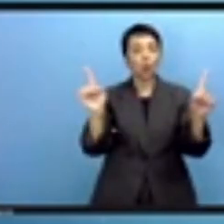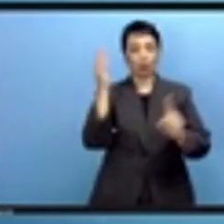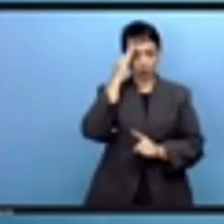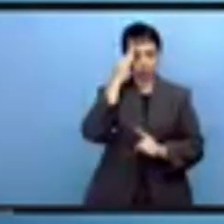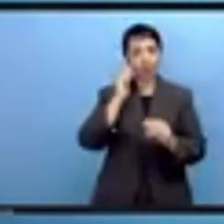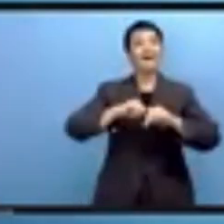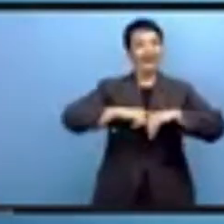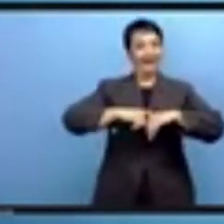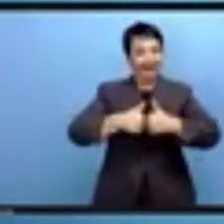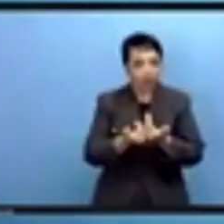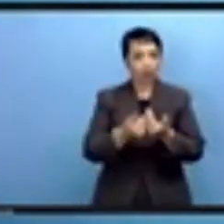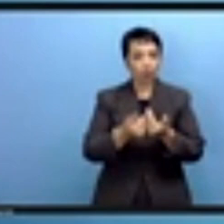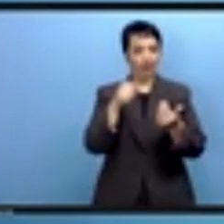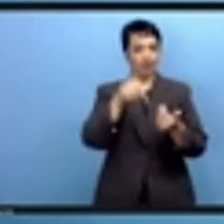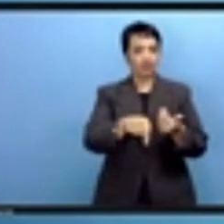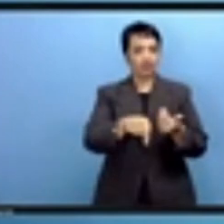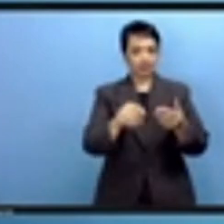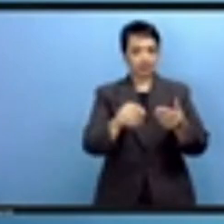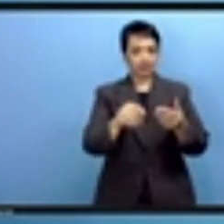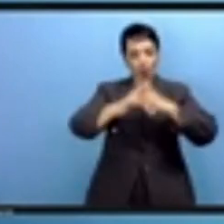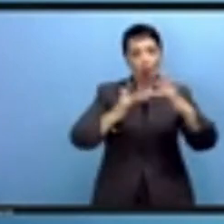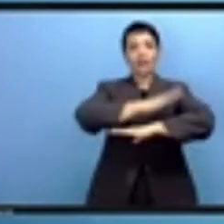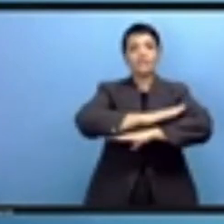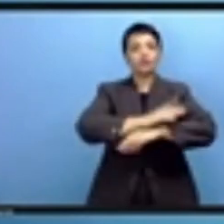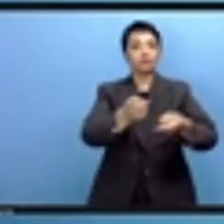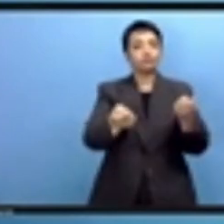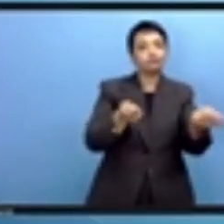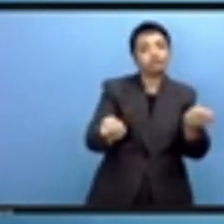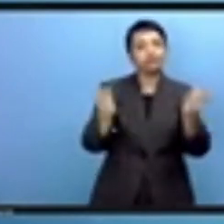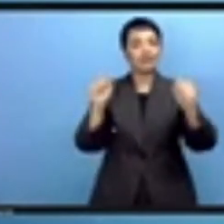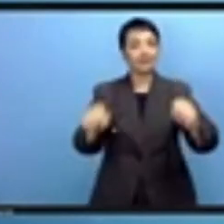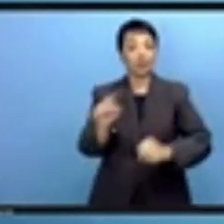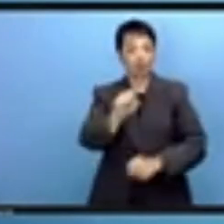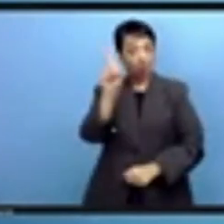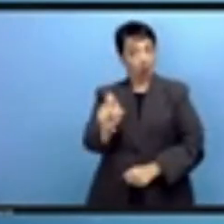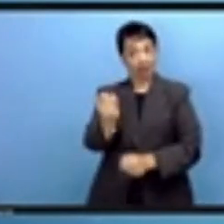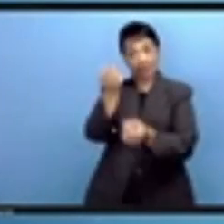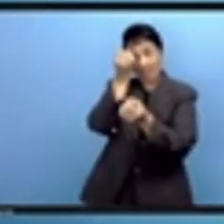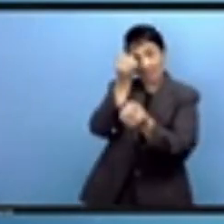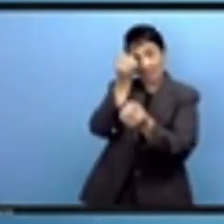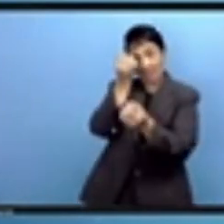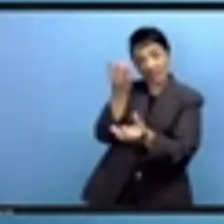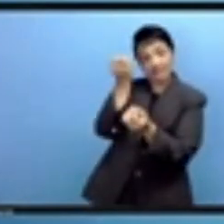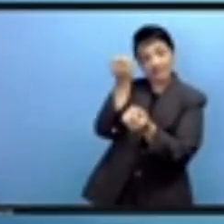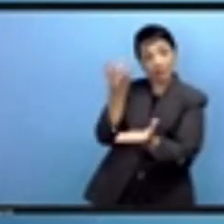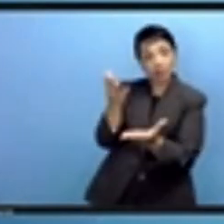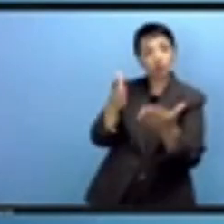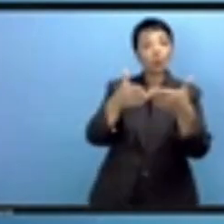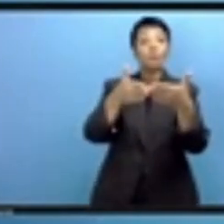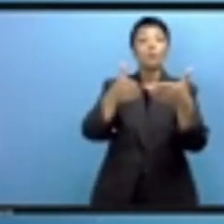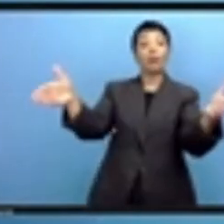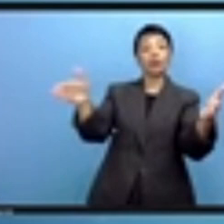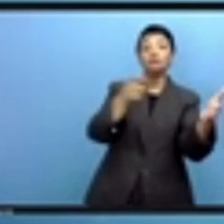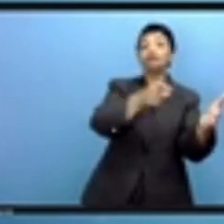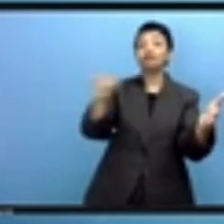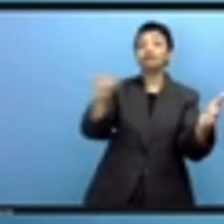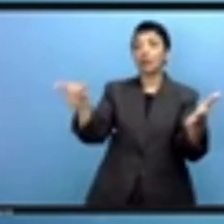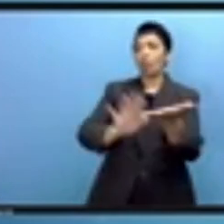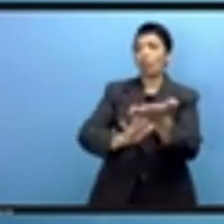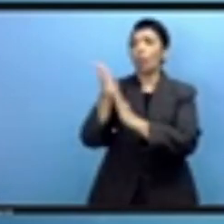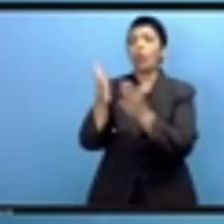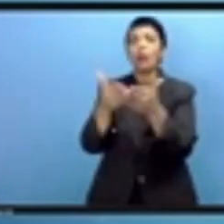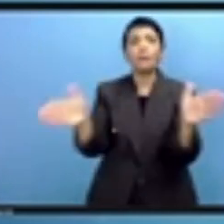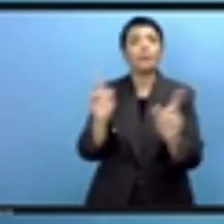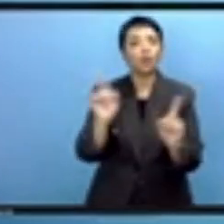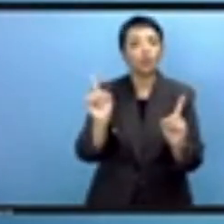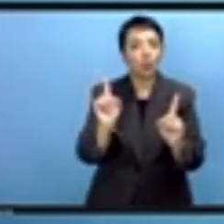查这个数字化的平台，我们需要去确保这个数字化平台所传播的信息是有利